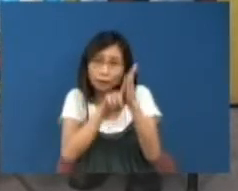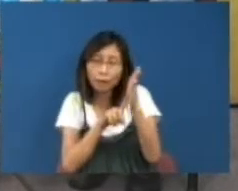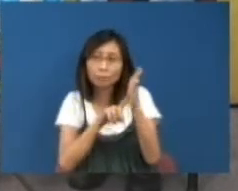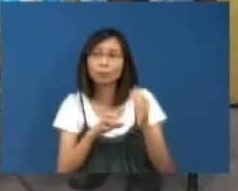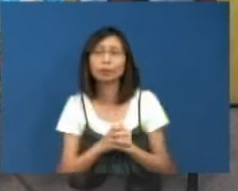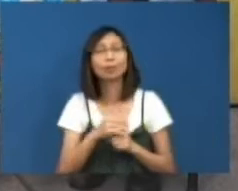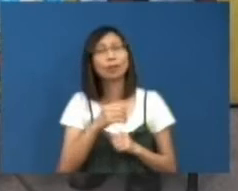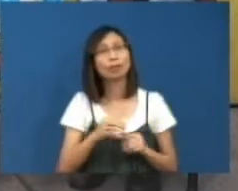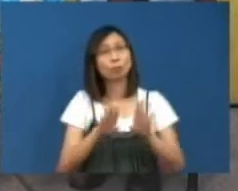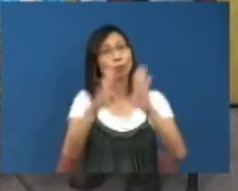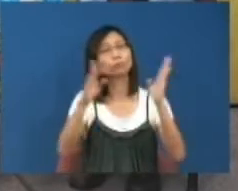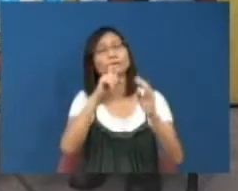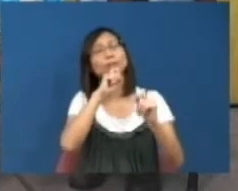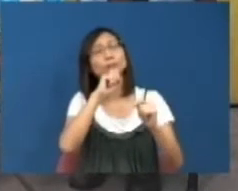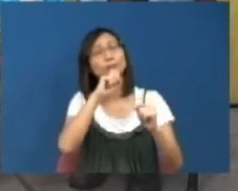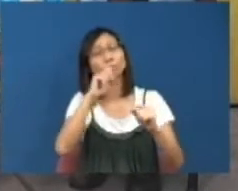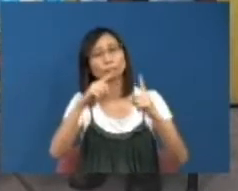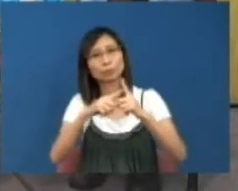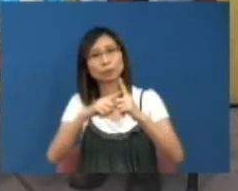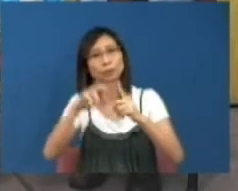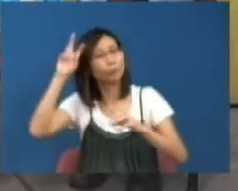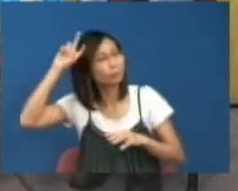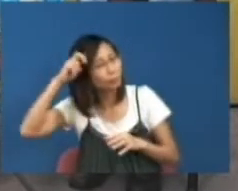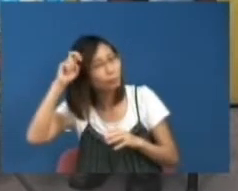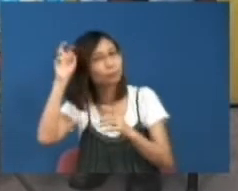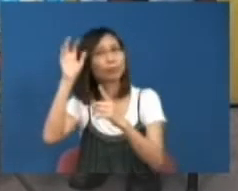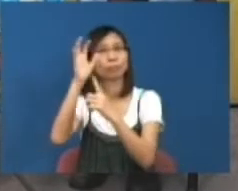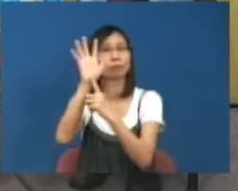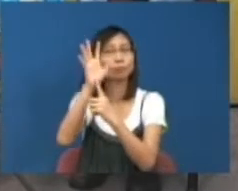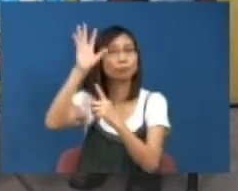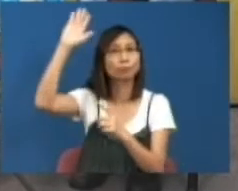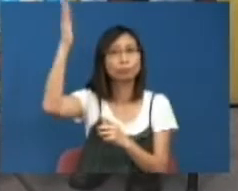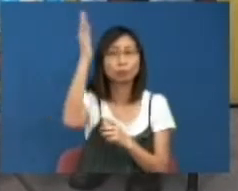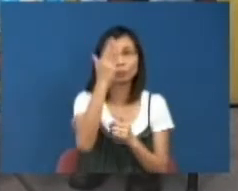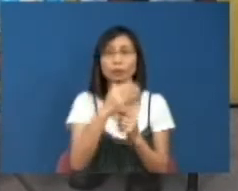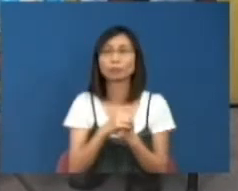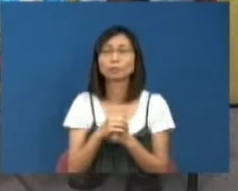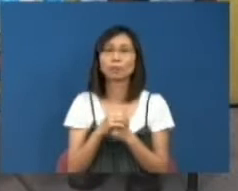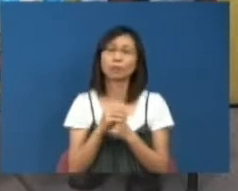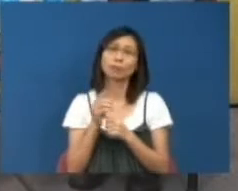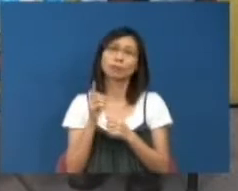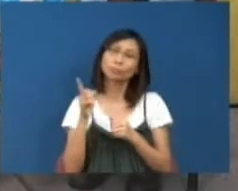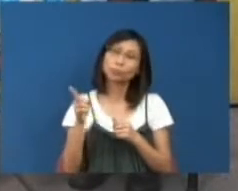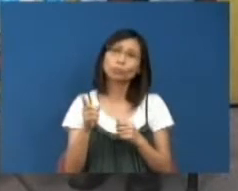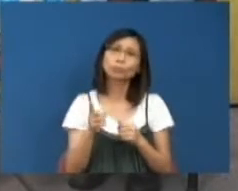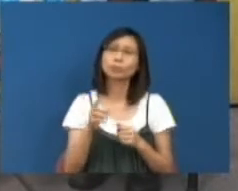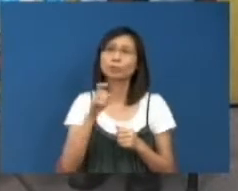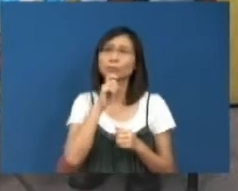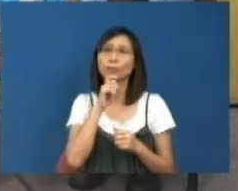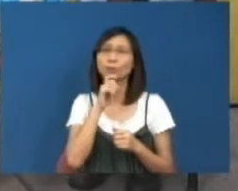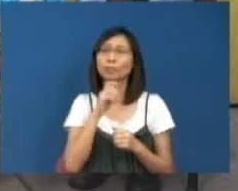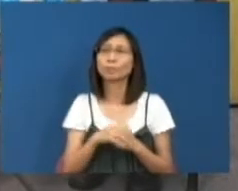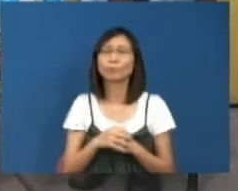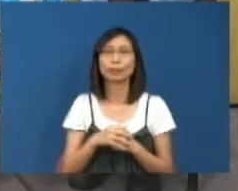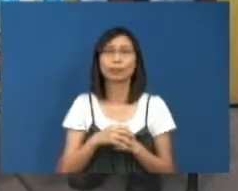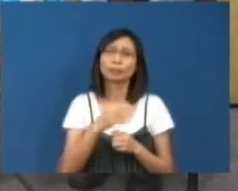風力發電機嘅研發啦。咁喺嗰個年代咧，就係、是、啊就做嘅風力發電機咧係幾個千瓦嘅